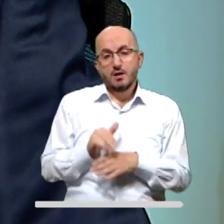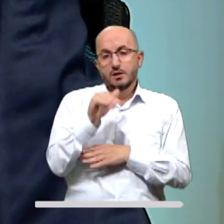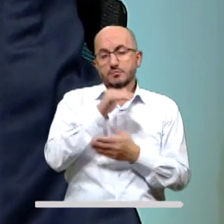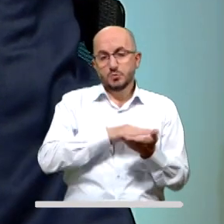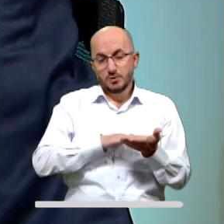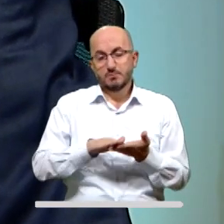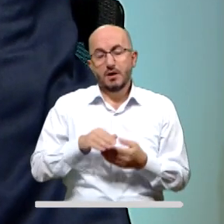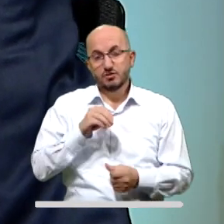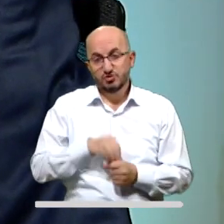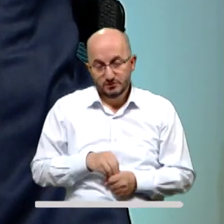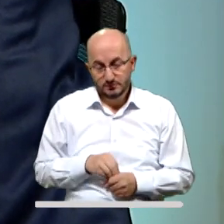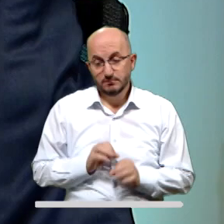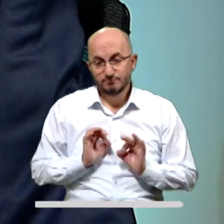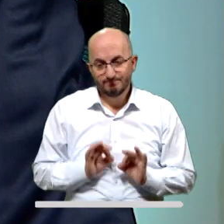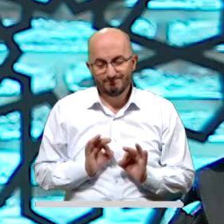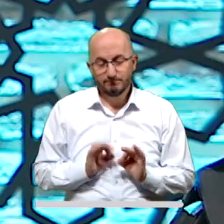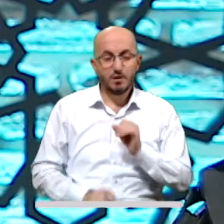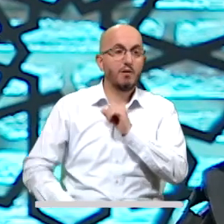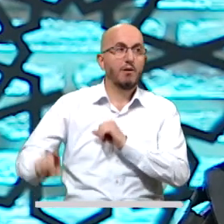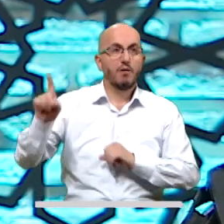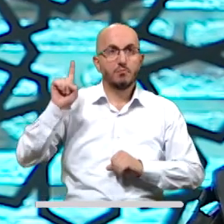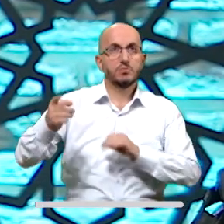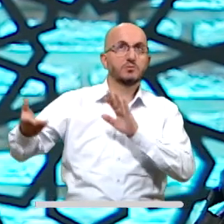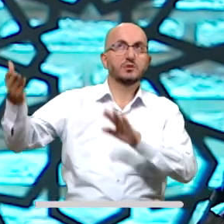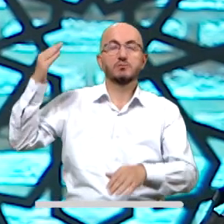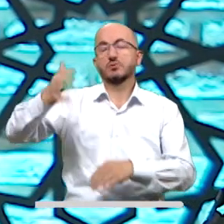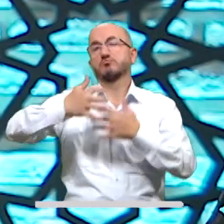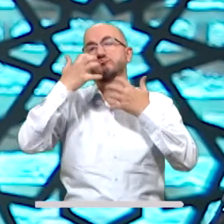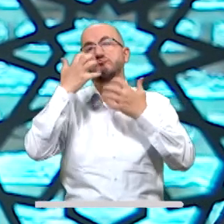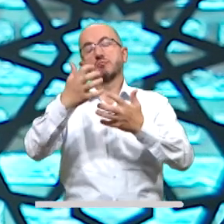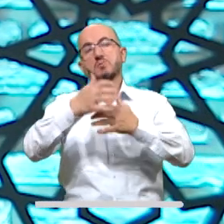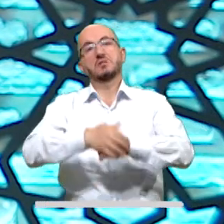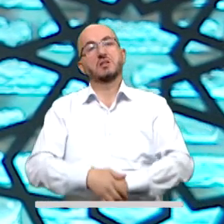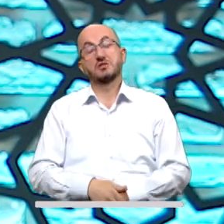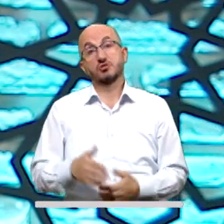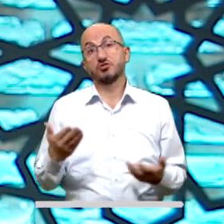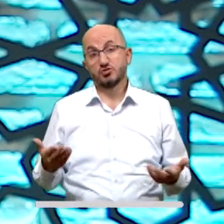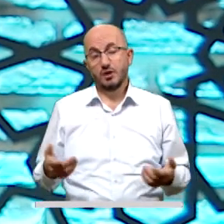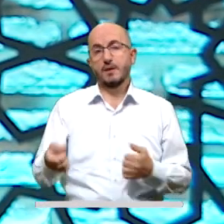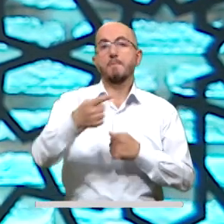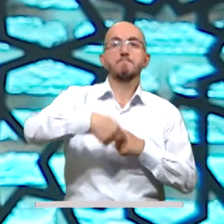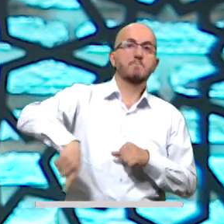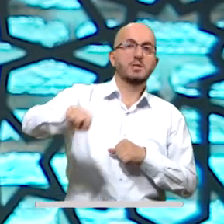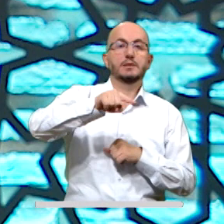ibret almak içindir. Eyvallah hocam. Rabbimiz geçmişlerimize rahmet eylesin. Amin. Hocam. İnşallah biz de